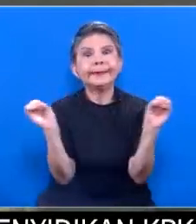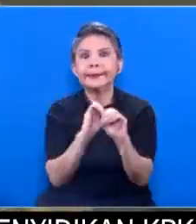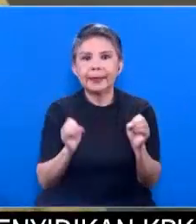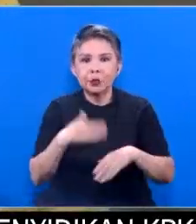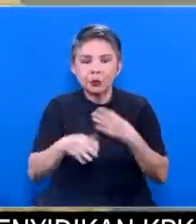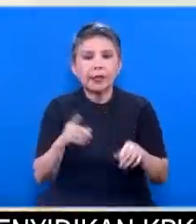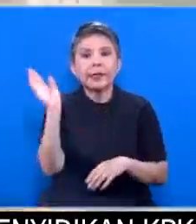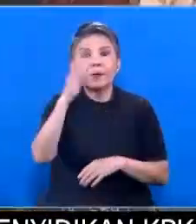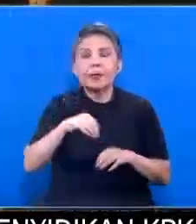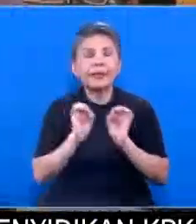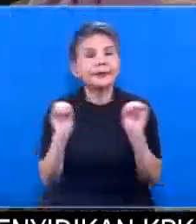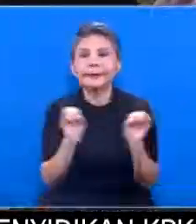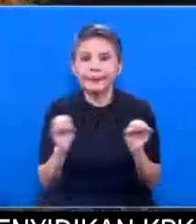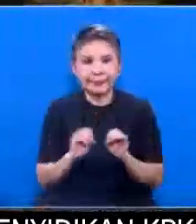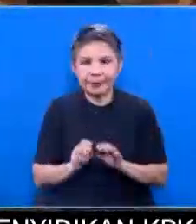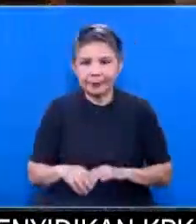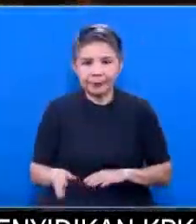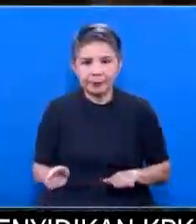Terus-terusan tiap hari. Ini dapat jatah.